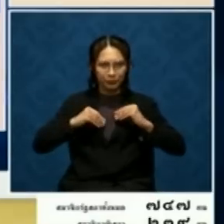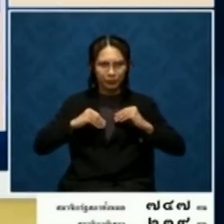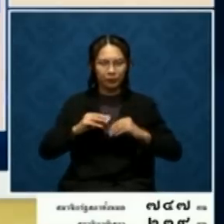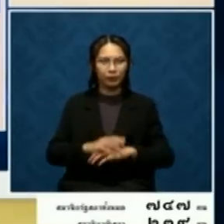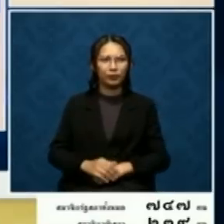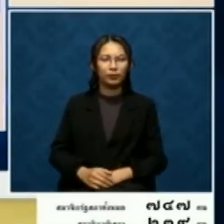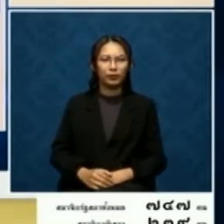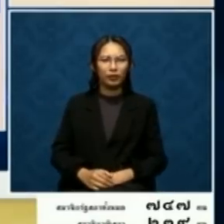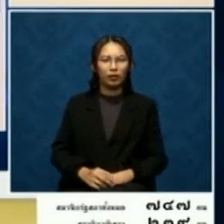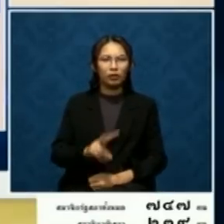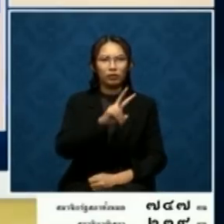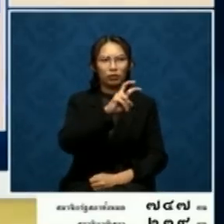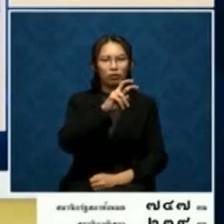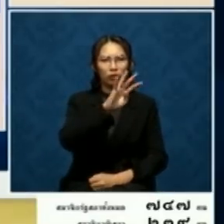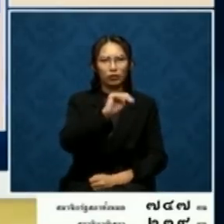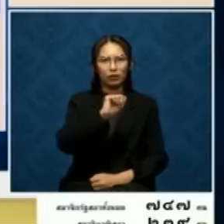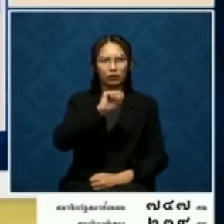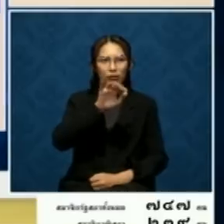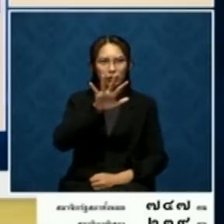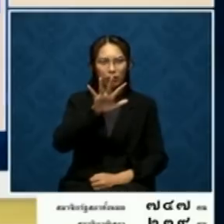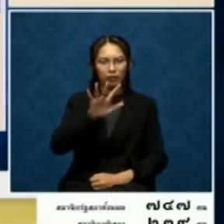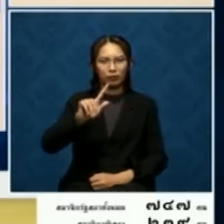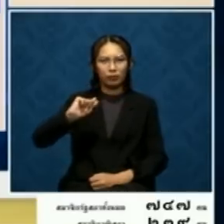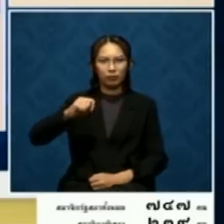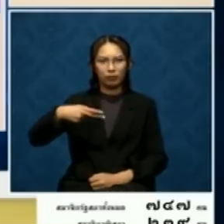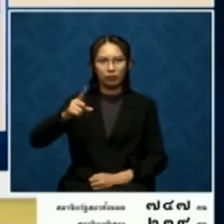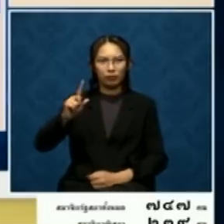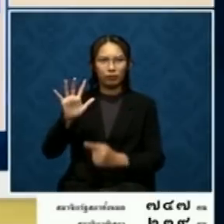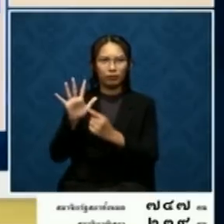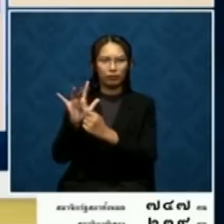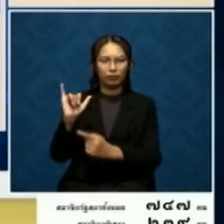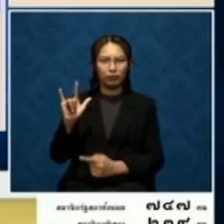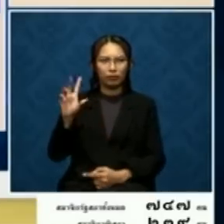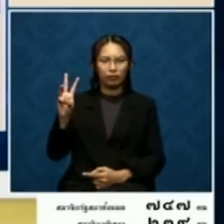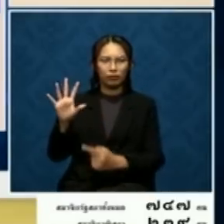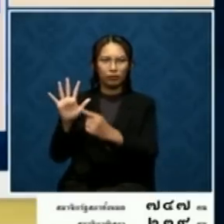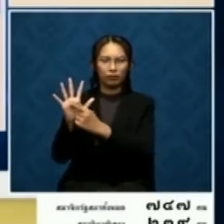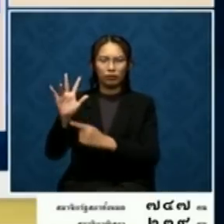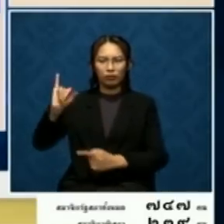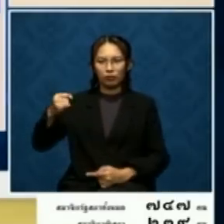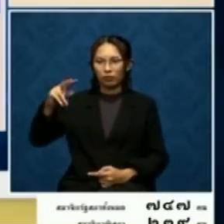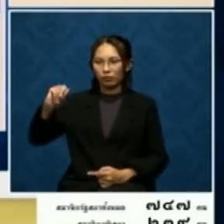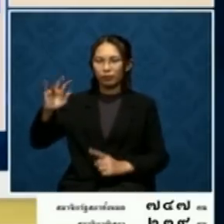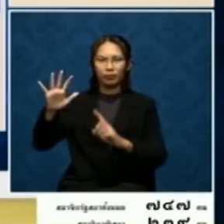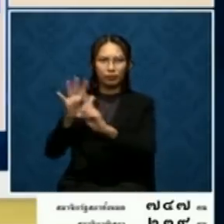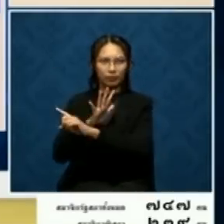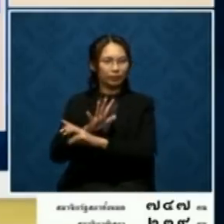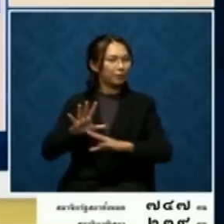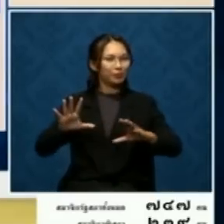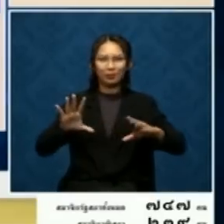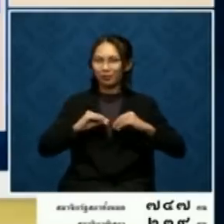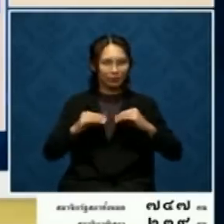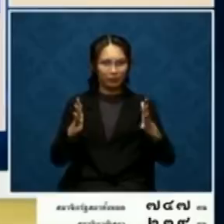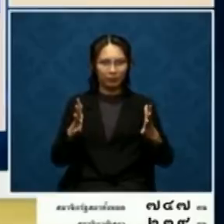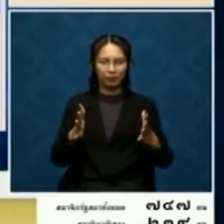ขับเคลื่อน ทันทีเลยซึ่งคนจะเริ่มรู้สึกว่าเฮ้ยเศรษฐกิจมันดูดีขึ้นนี่คืออารมณ์ความรู้สึกคนเราต้องยอมรับความ